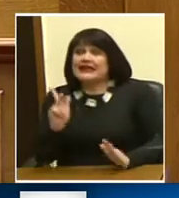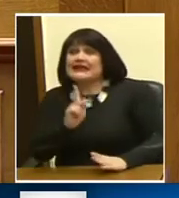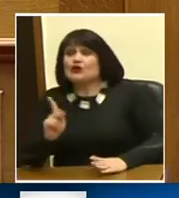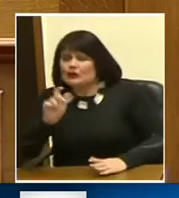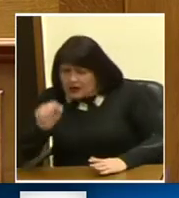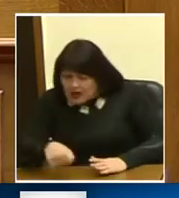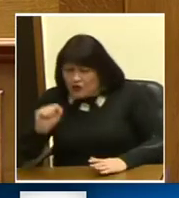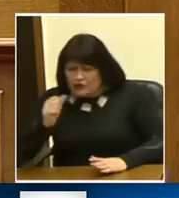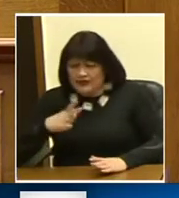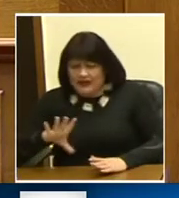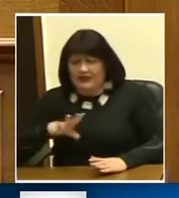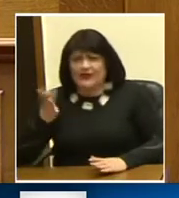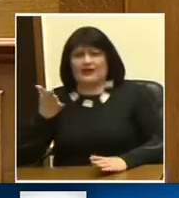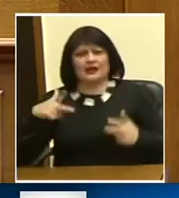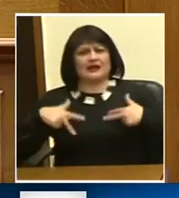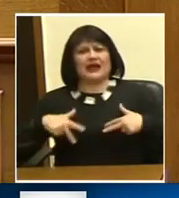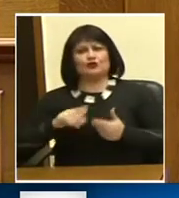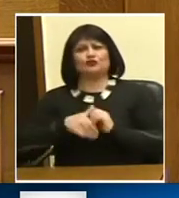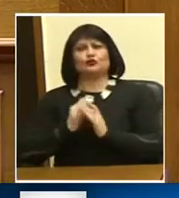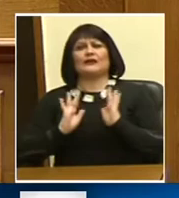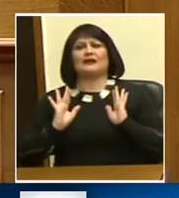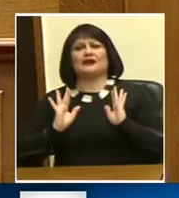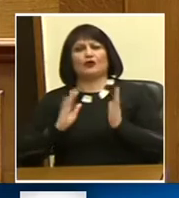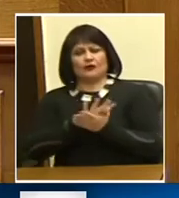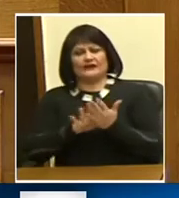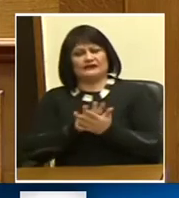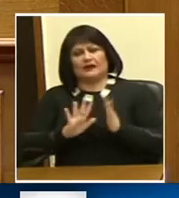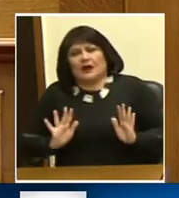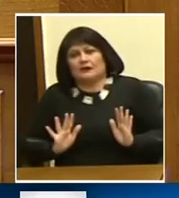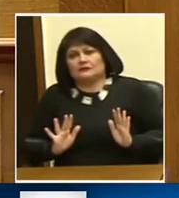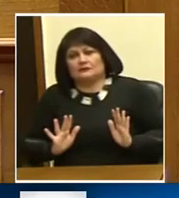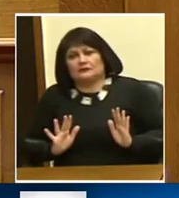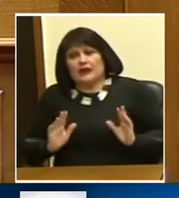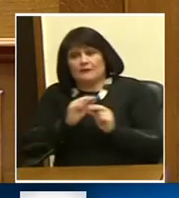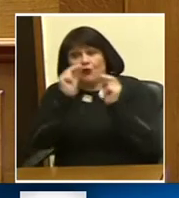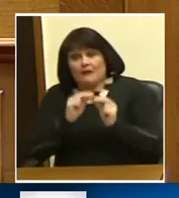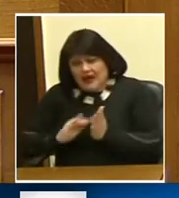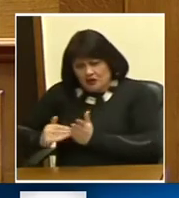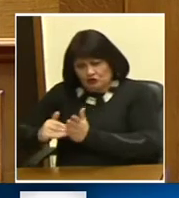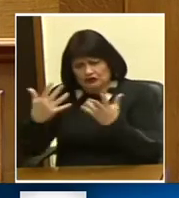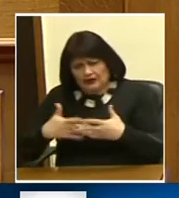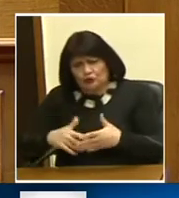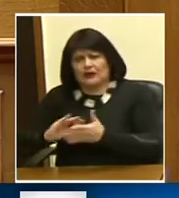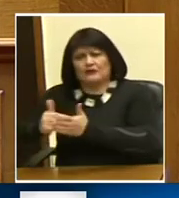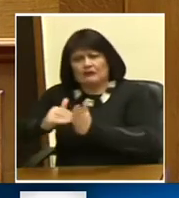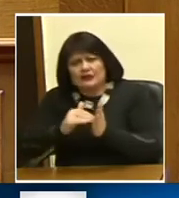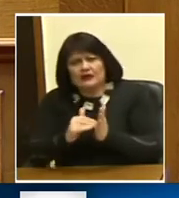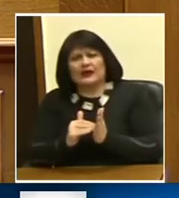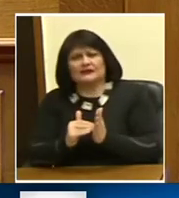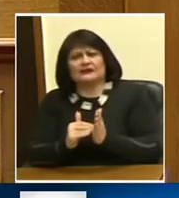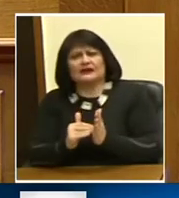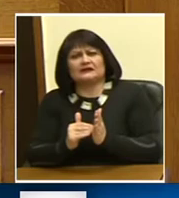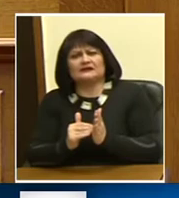θρησκεύεται. Το κράτος όμως δεν θρησκεύεται, άρα οι αξιωματούχοι του και οι λειτουργοί του